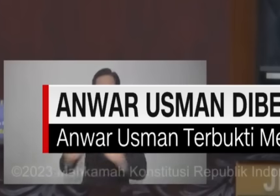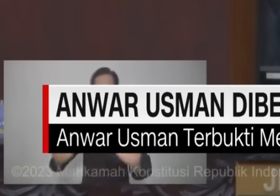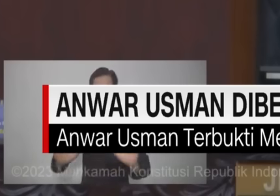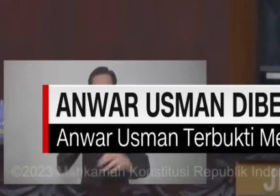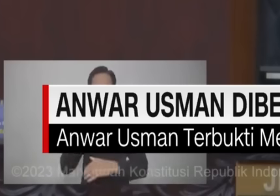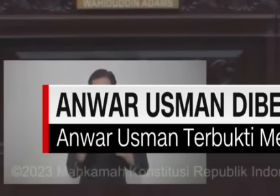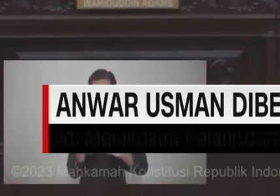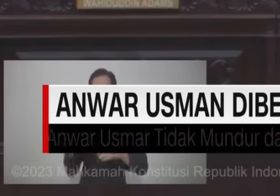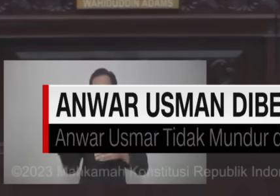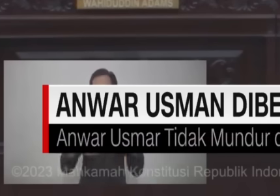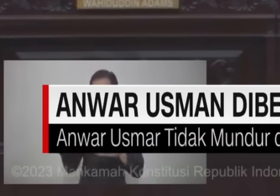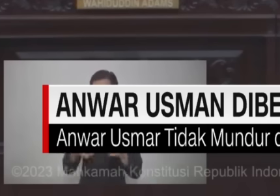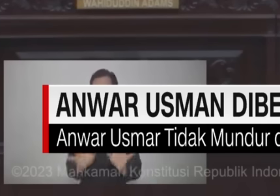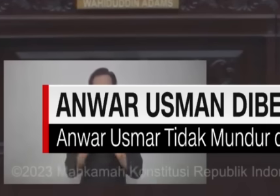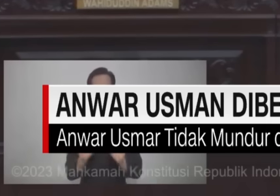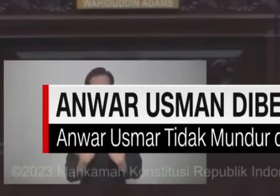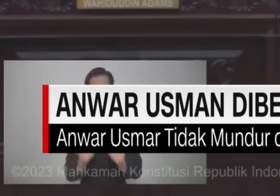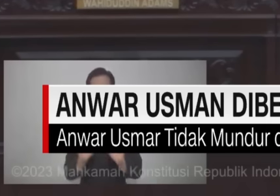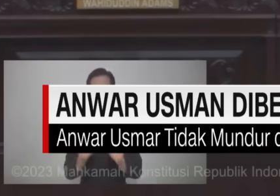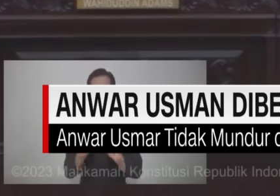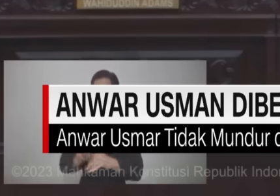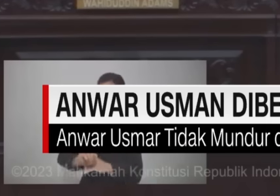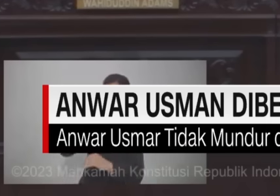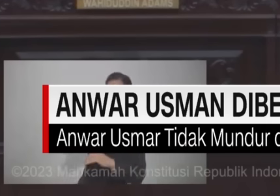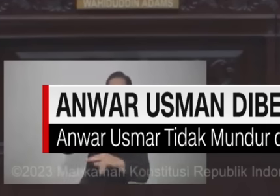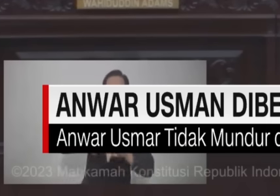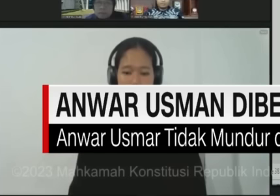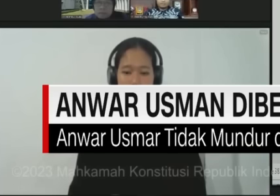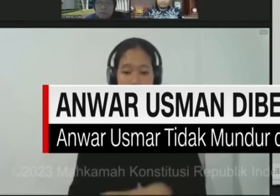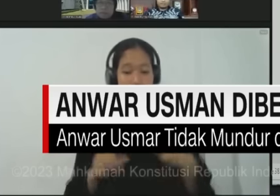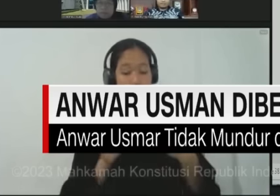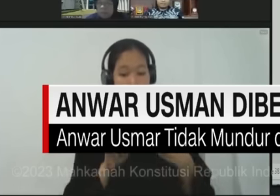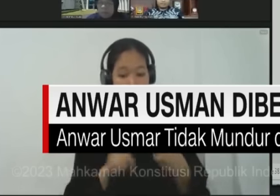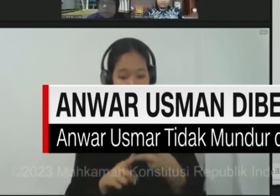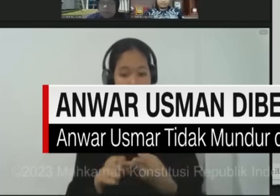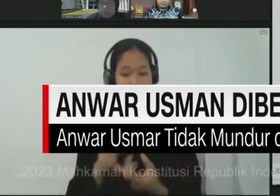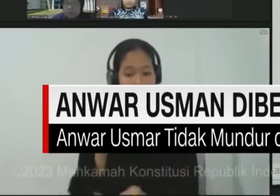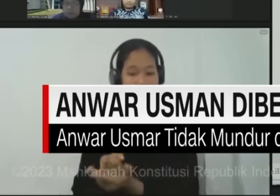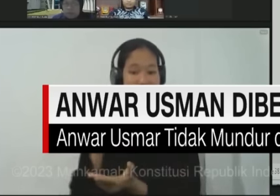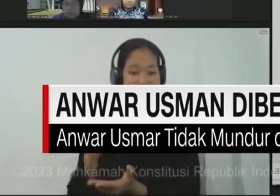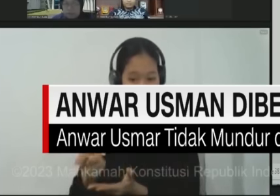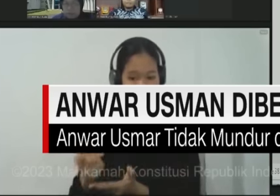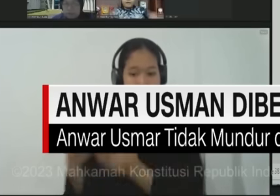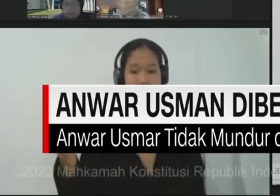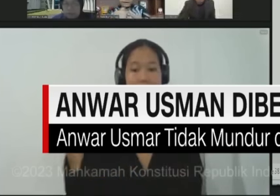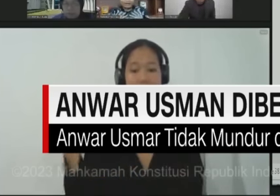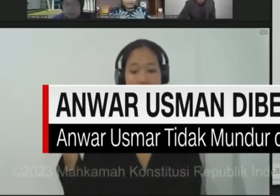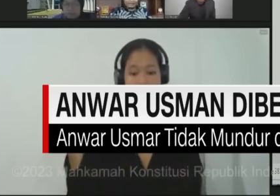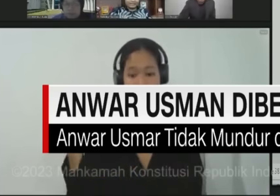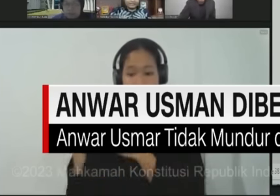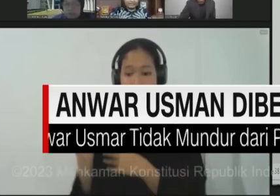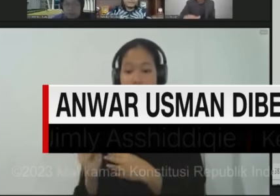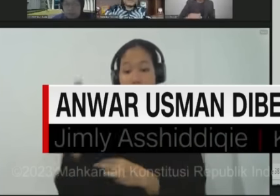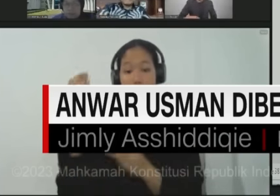yang EE jadi berapa yang sudah siap-siap mau dat menjatuhkan S sanksi